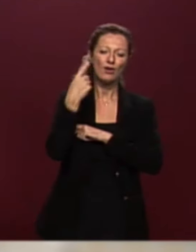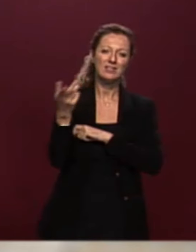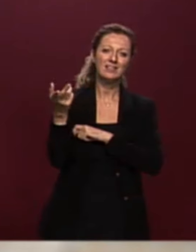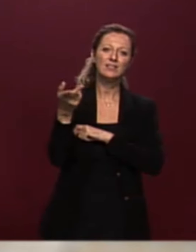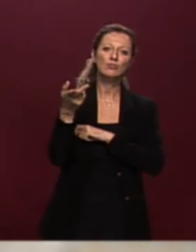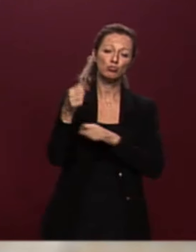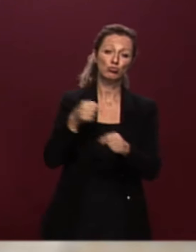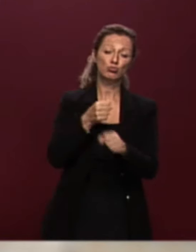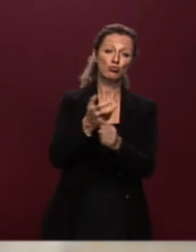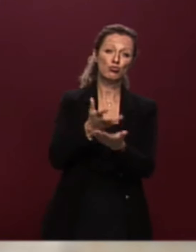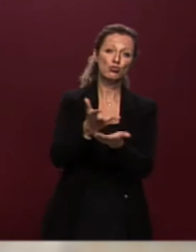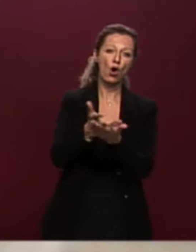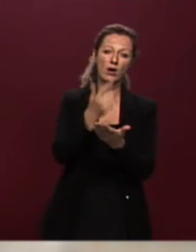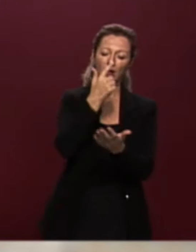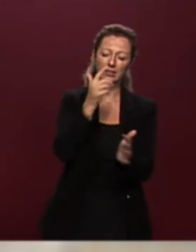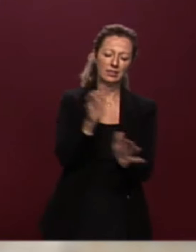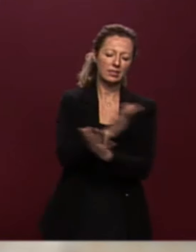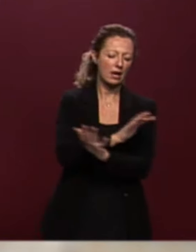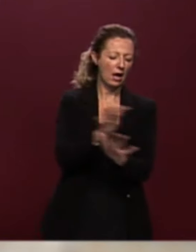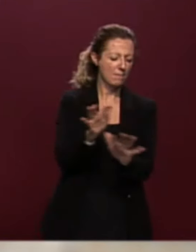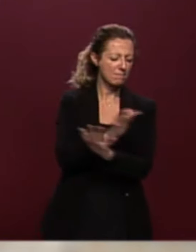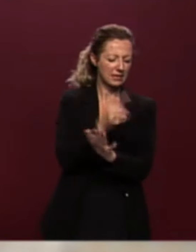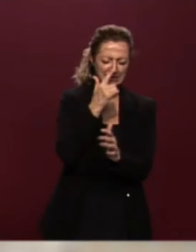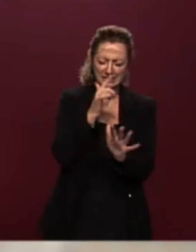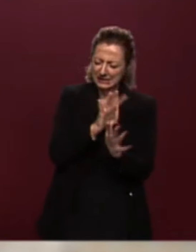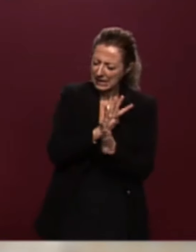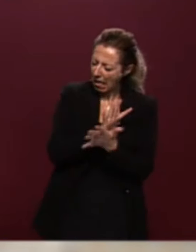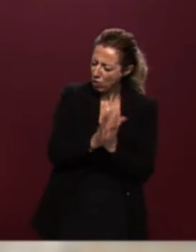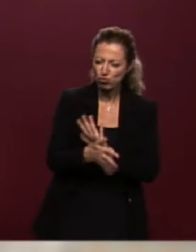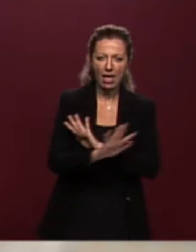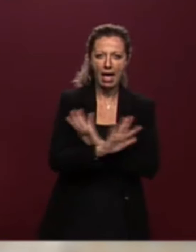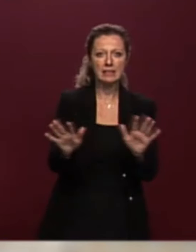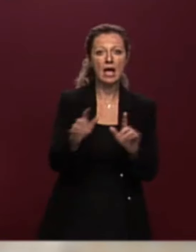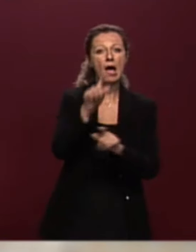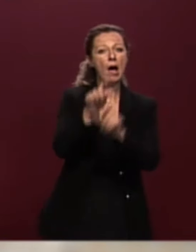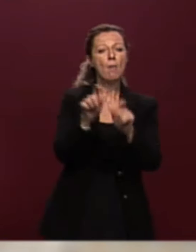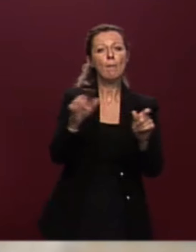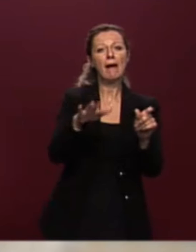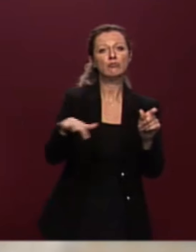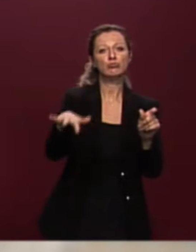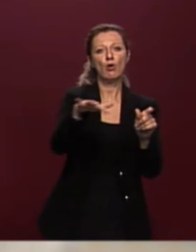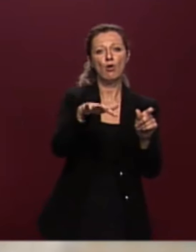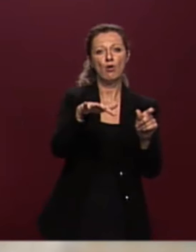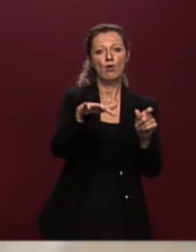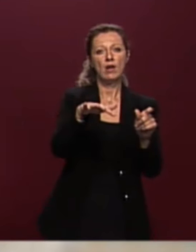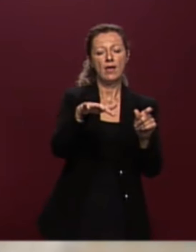la storia drammatica, tragedia delle persone morte